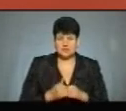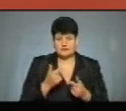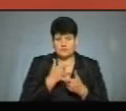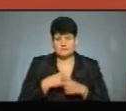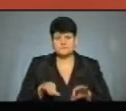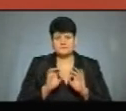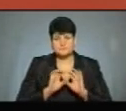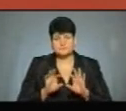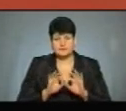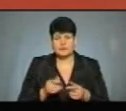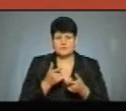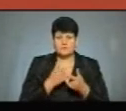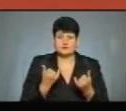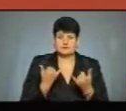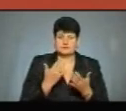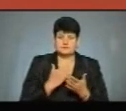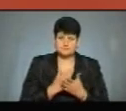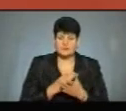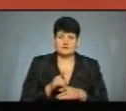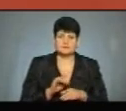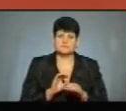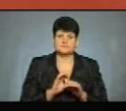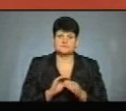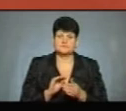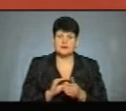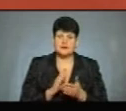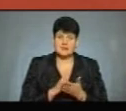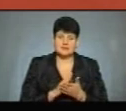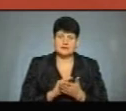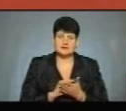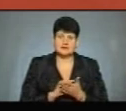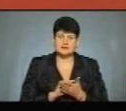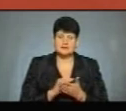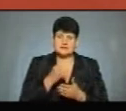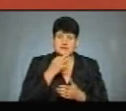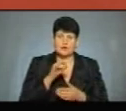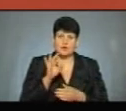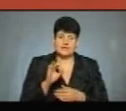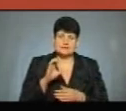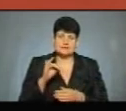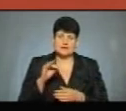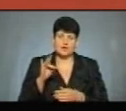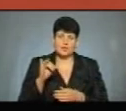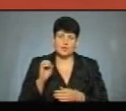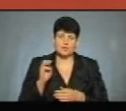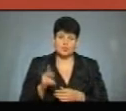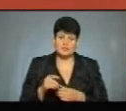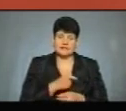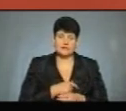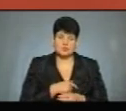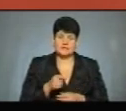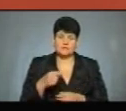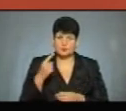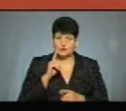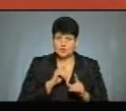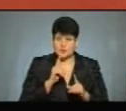оприлюднять. Інформацію, якою ми зараз оперуємо, вона оприлюднила, її оприлюднив Олег Сиротюк, депутат Тернопільської обласної ради.